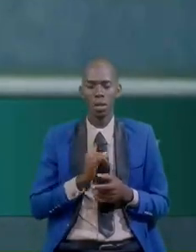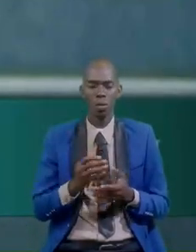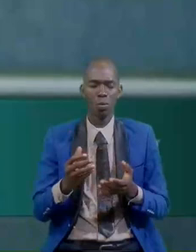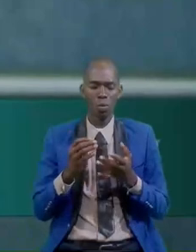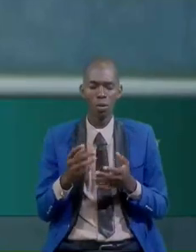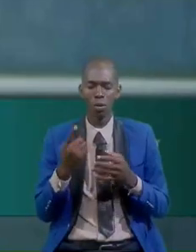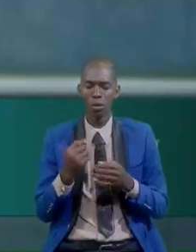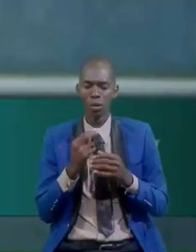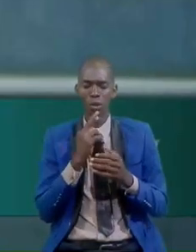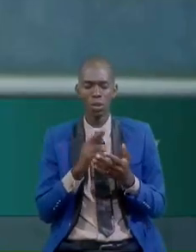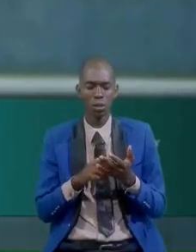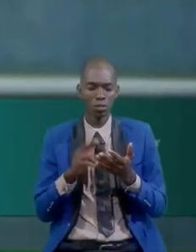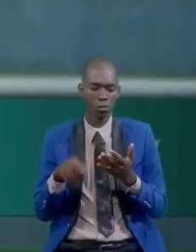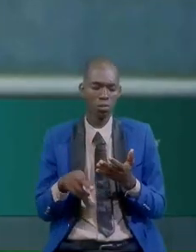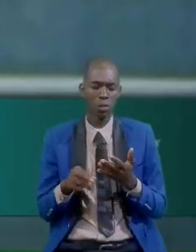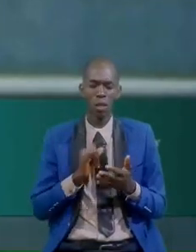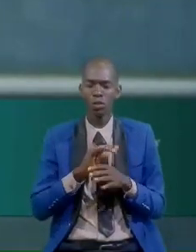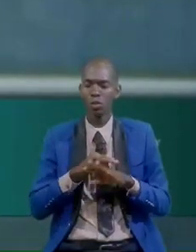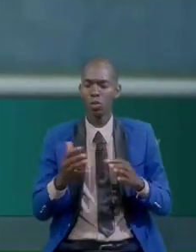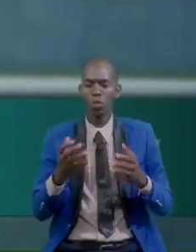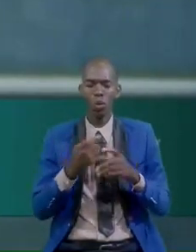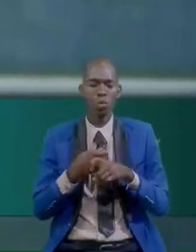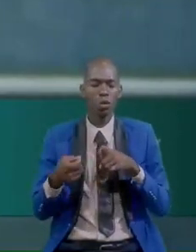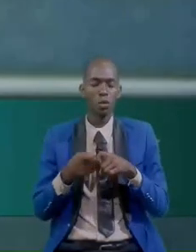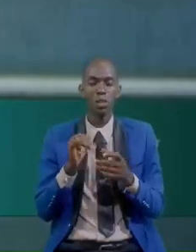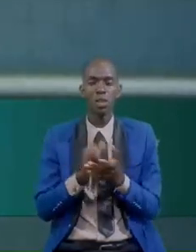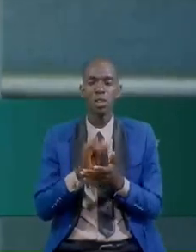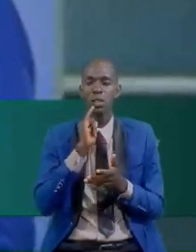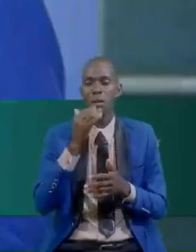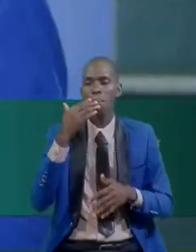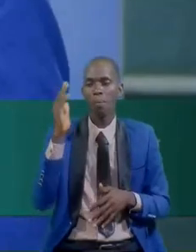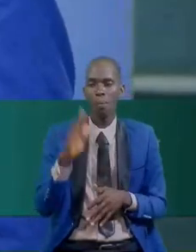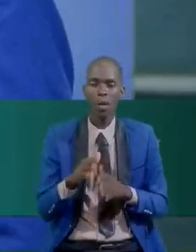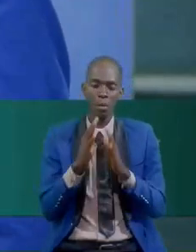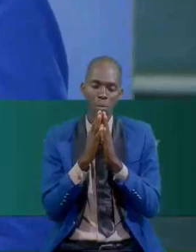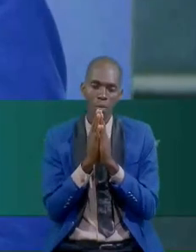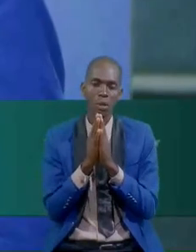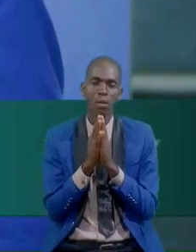le résultat, je ne veux pas la persécution, ça c'est la mauvaise prière. Seigneur,